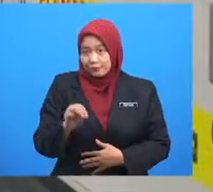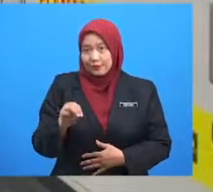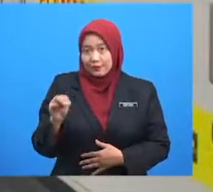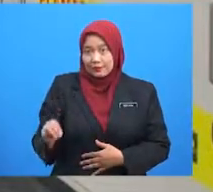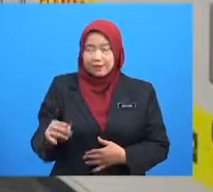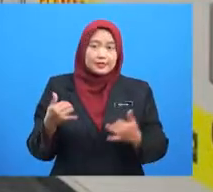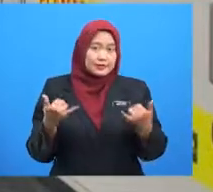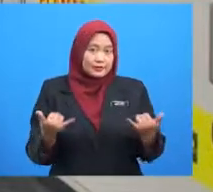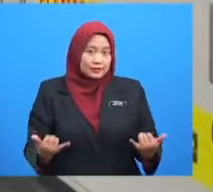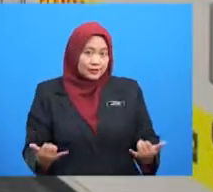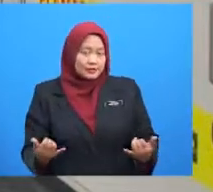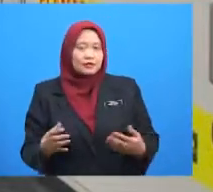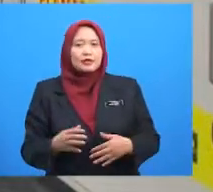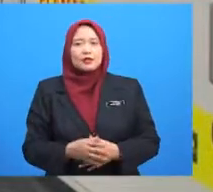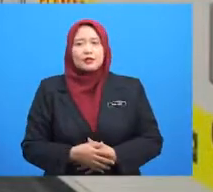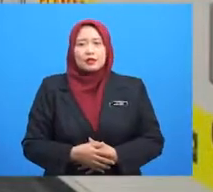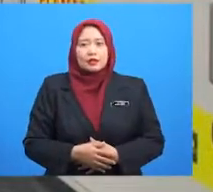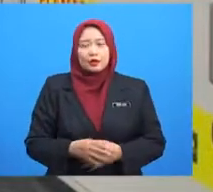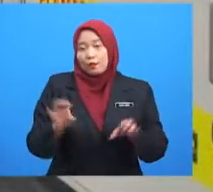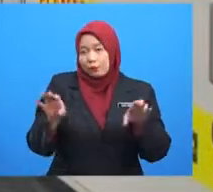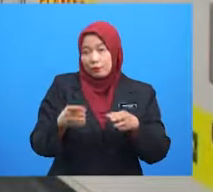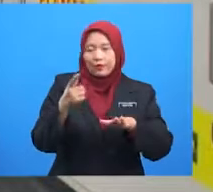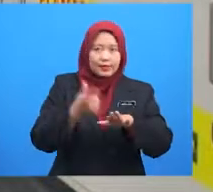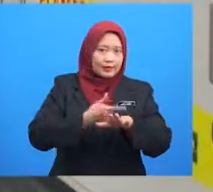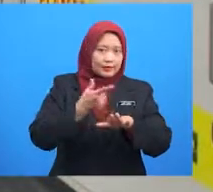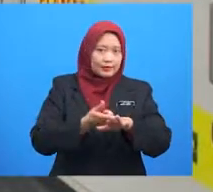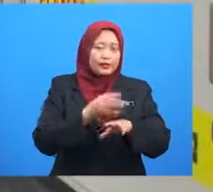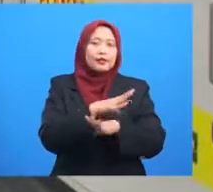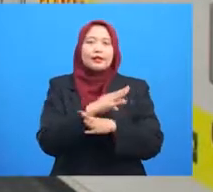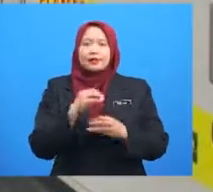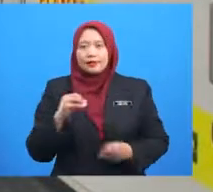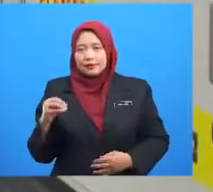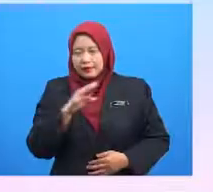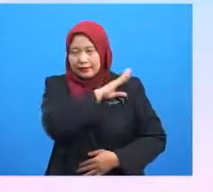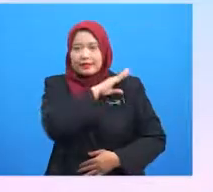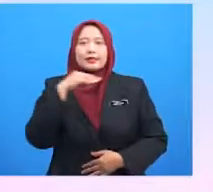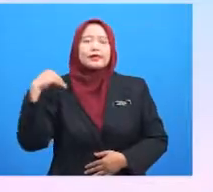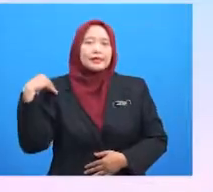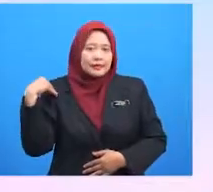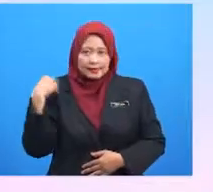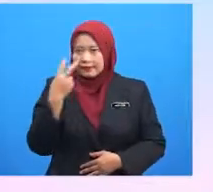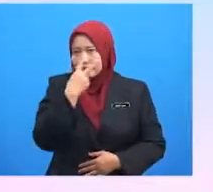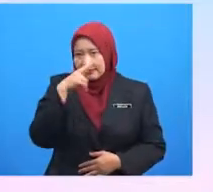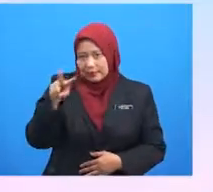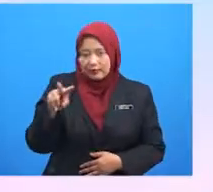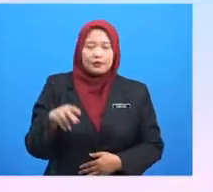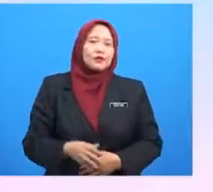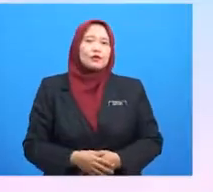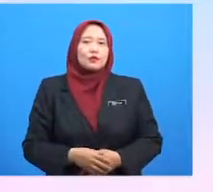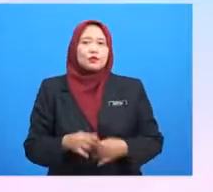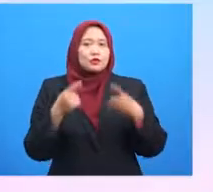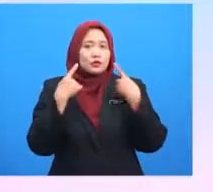Murid-murid, sekarang tiba masa untuk buat latihan dan semak jawapan yang diberikan. Soalan